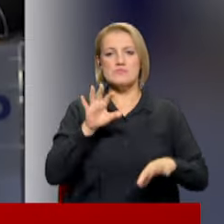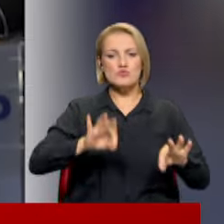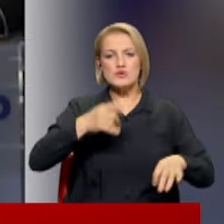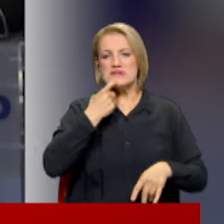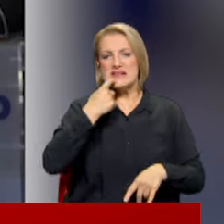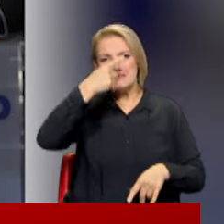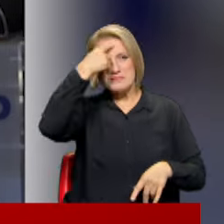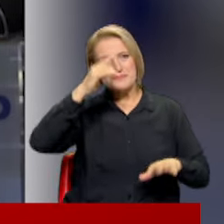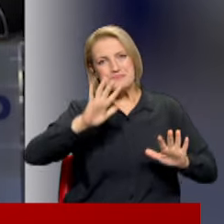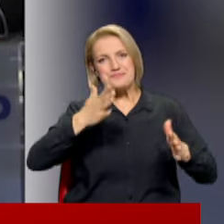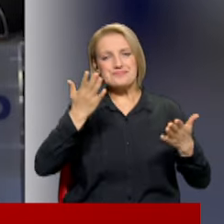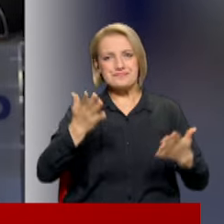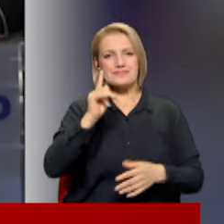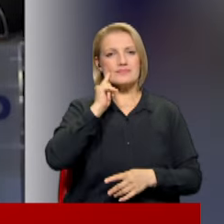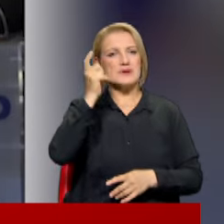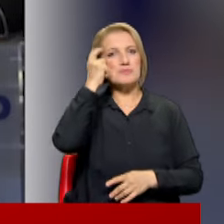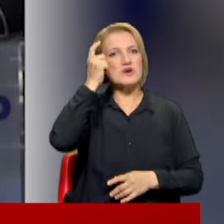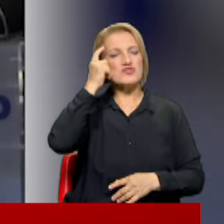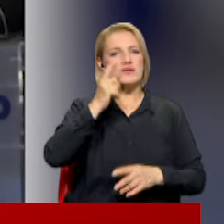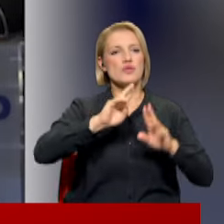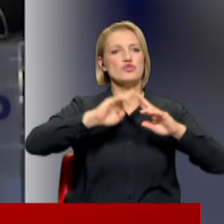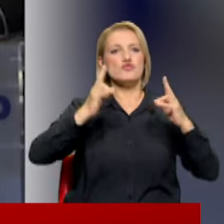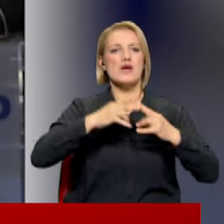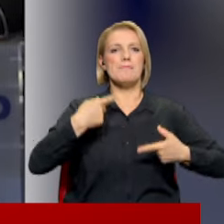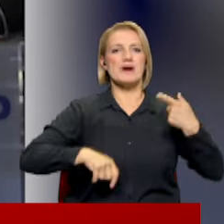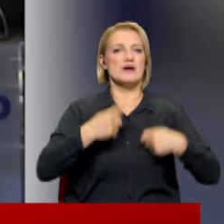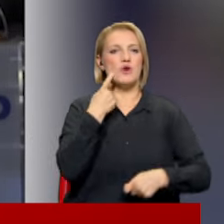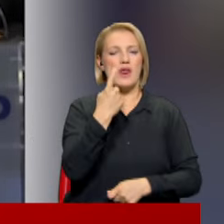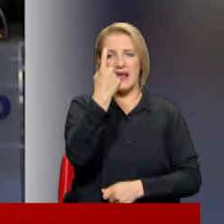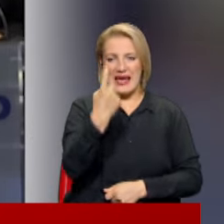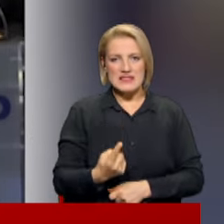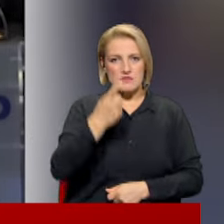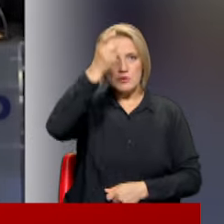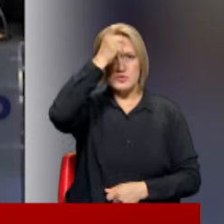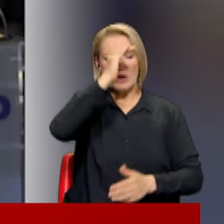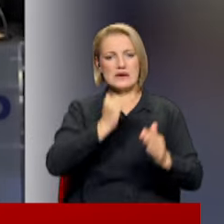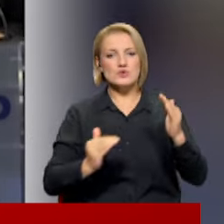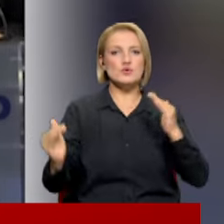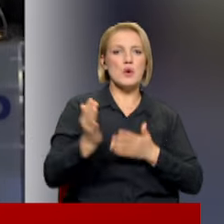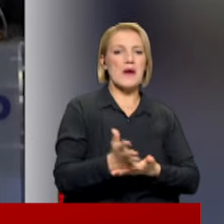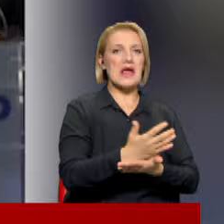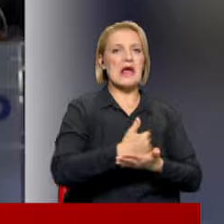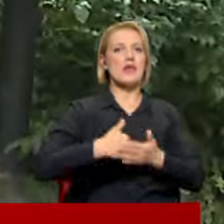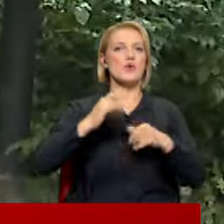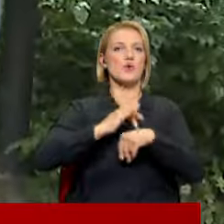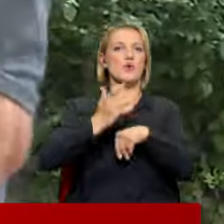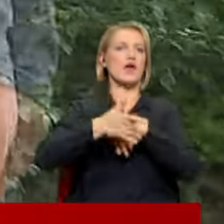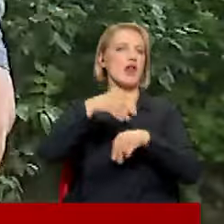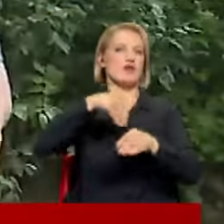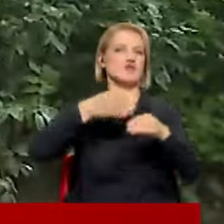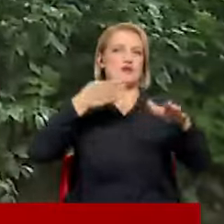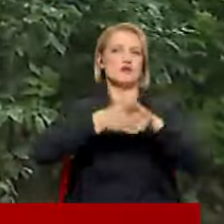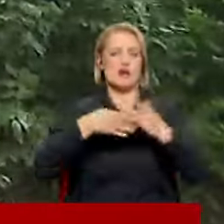ihtimalle kişi başına milli gelirde Dünya Bankası tanımına göre ilk defa Türkiye yüksek gelirli ülkeler grubuna girecek.